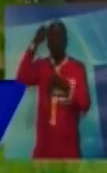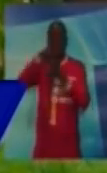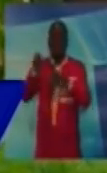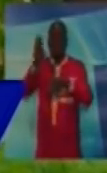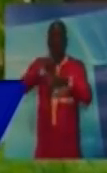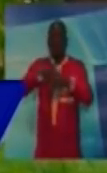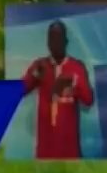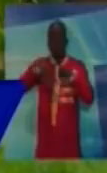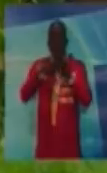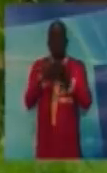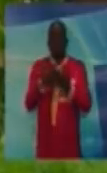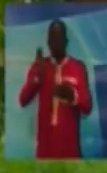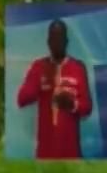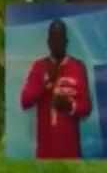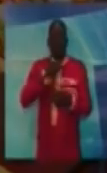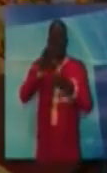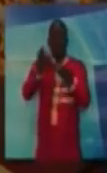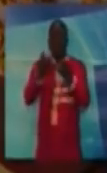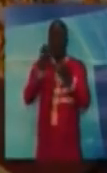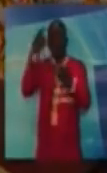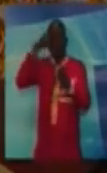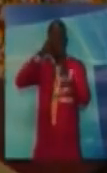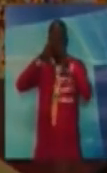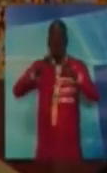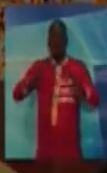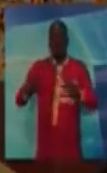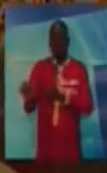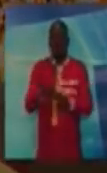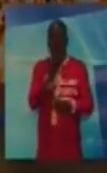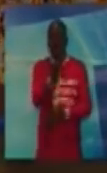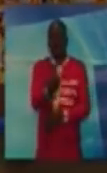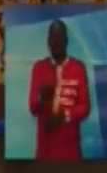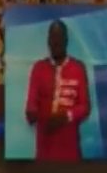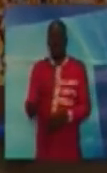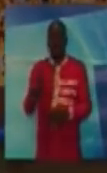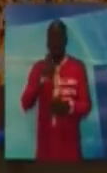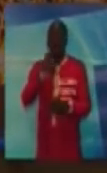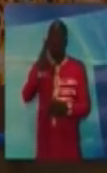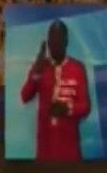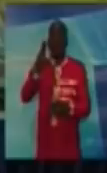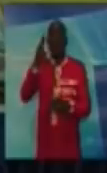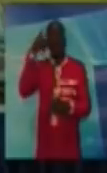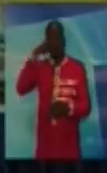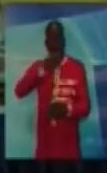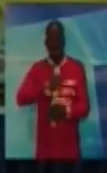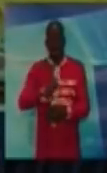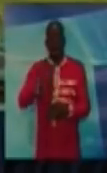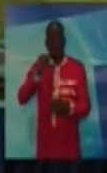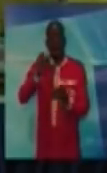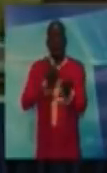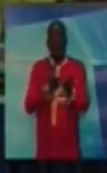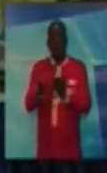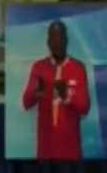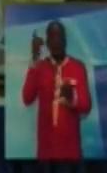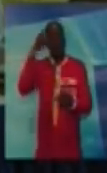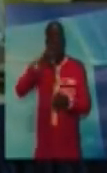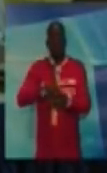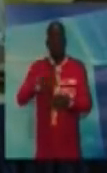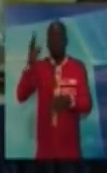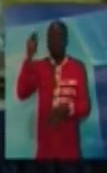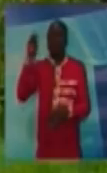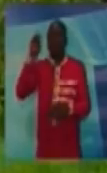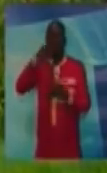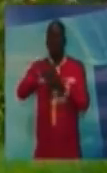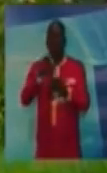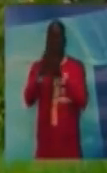mettre en exergue ce que nous voulons pour cette maison, pour en faire un instrument véritable de consensus fort au service de l'ancrage de la démocratie